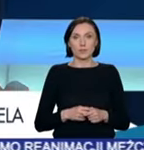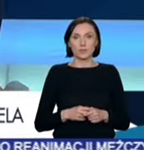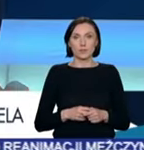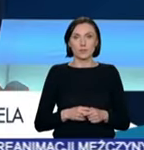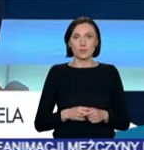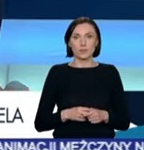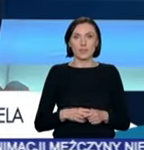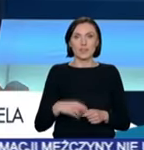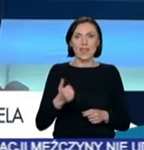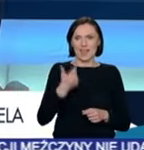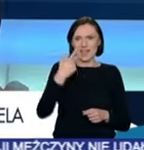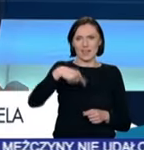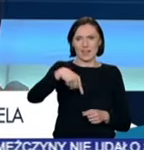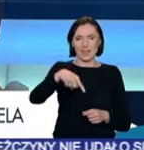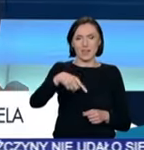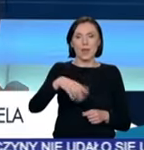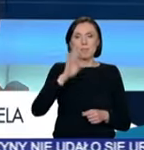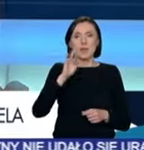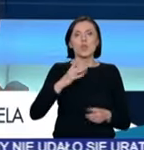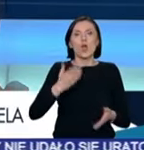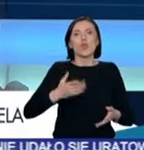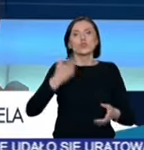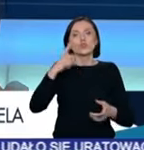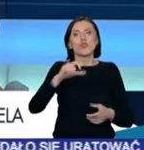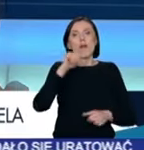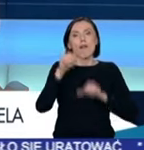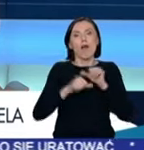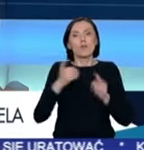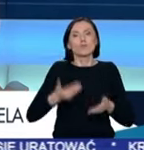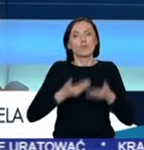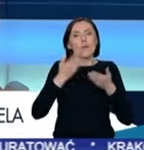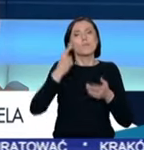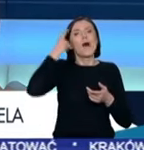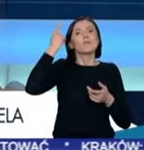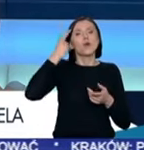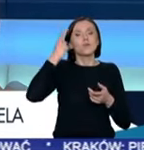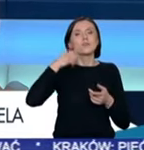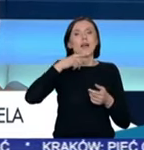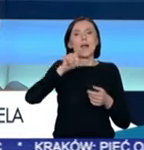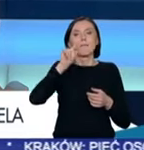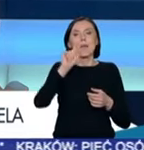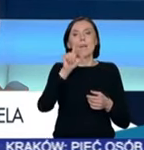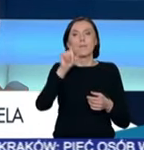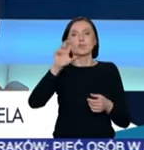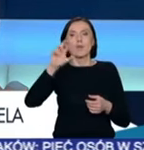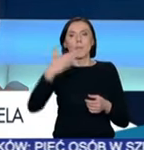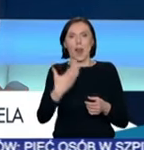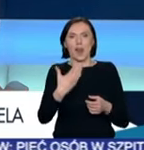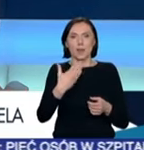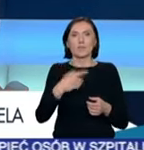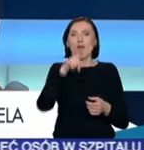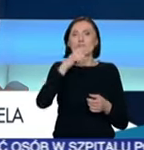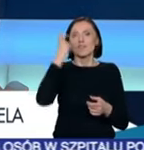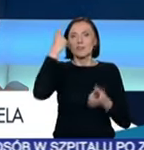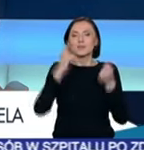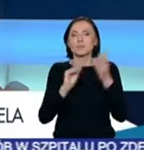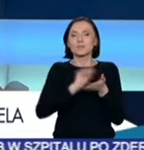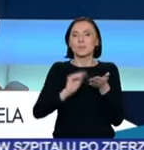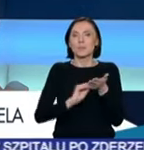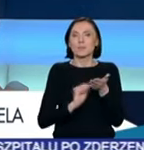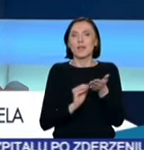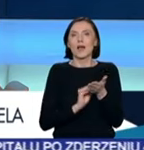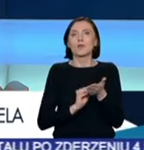Za kilka dni setna rocznica urodzin babcia Chmiela, postaci której nikomu chyba przedstawiać nie trzeba. Legenda polskiego komiksu, autor